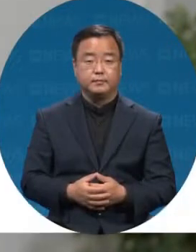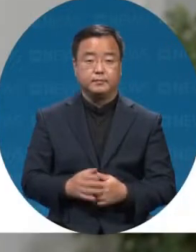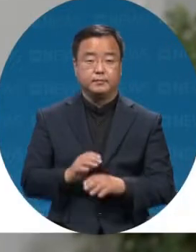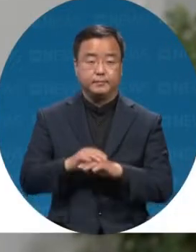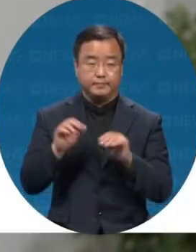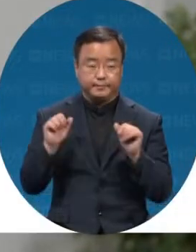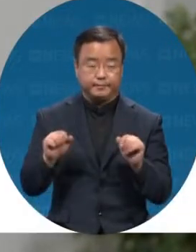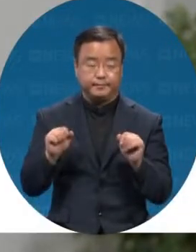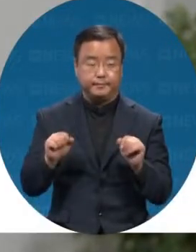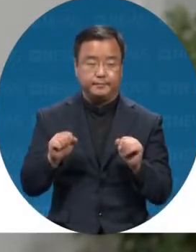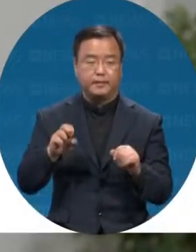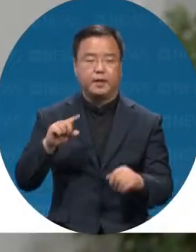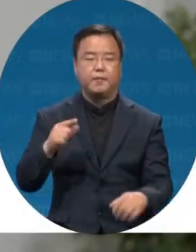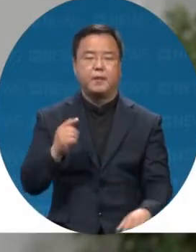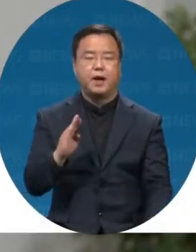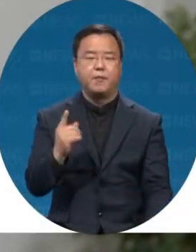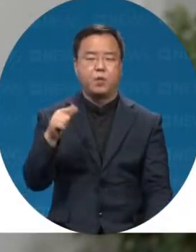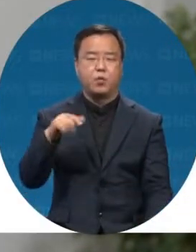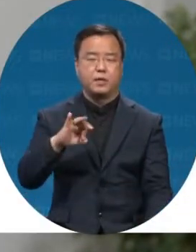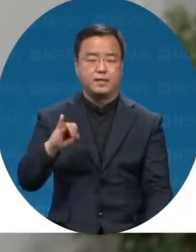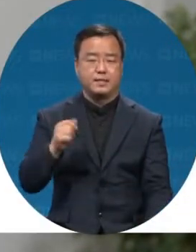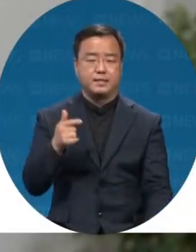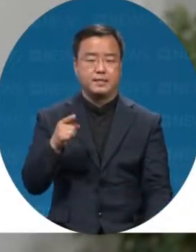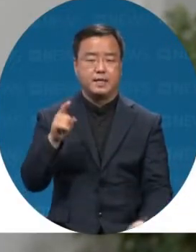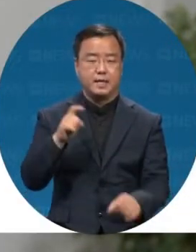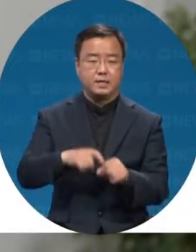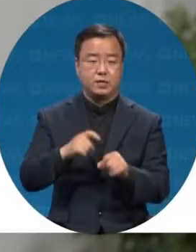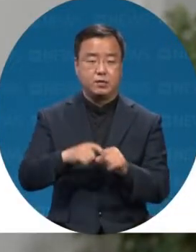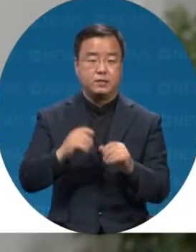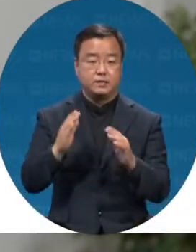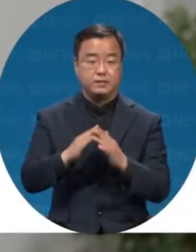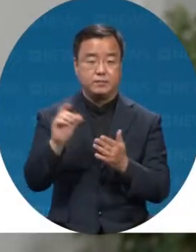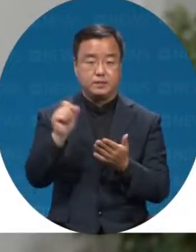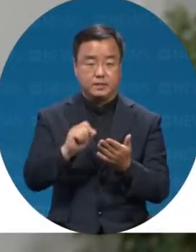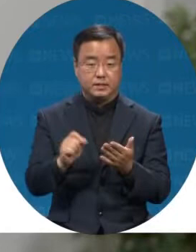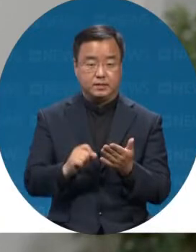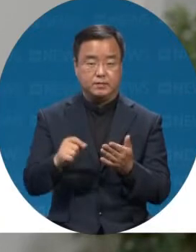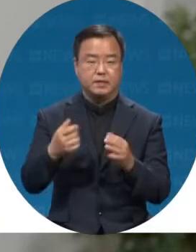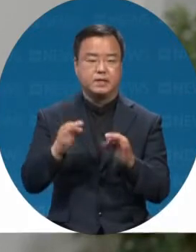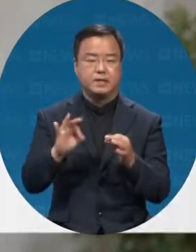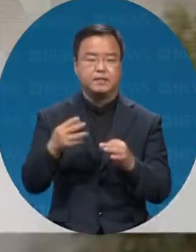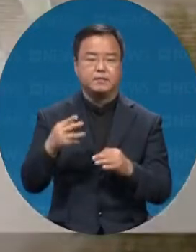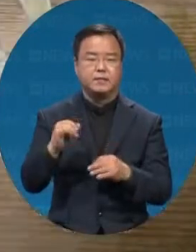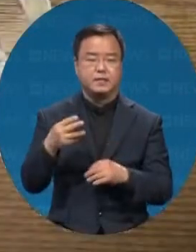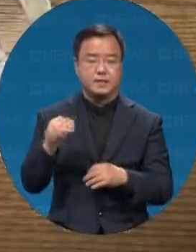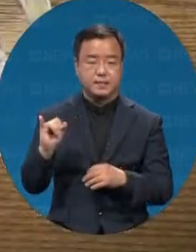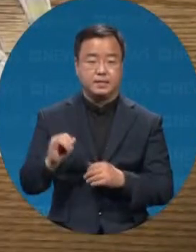안녕하세요. 만복인의 떡집 시리즈를 쓴 동화 작가 김리리입니다. 반갑습니다.